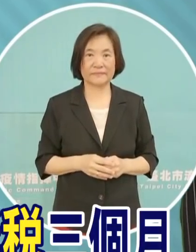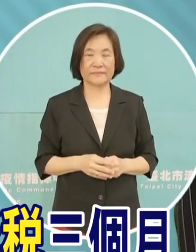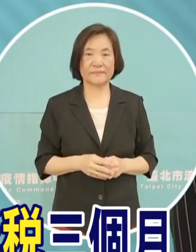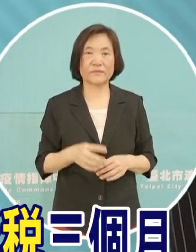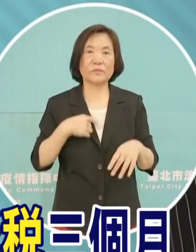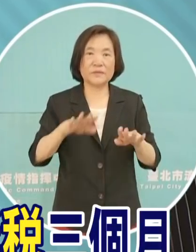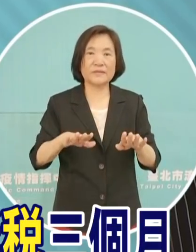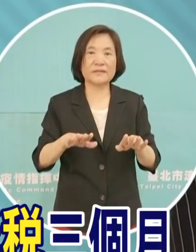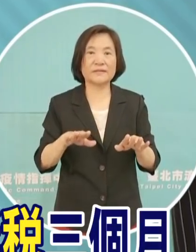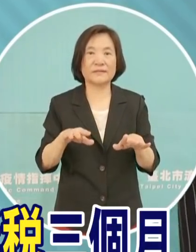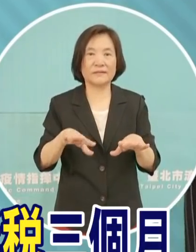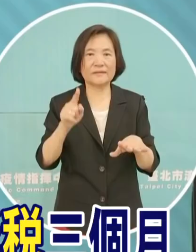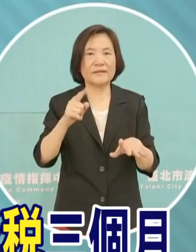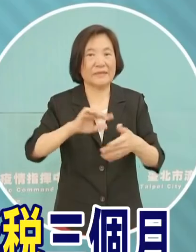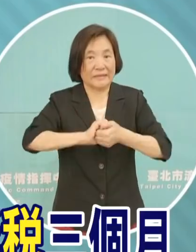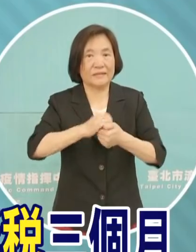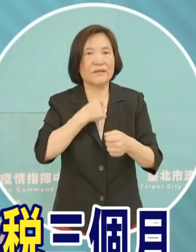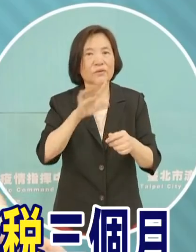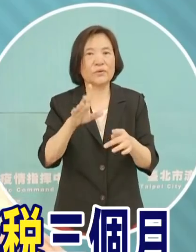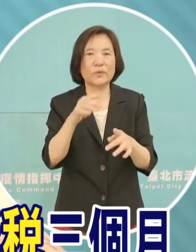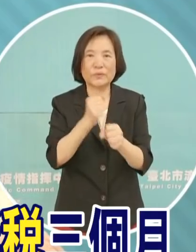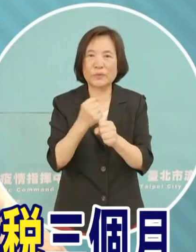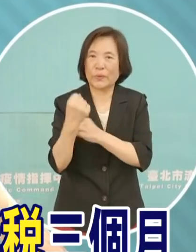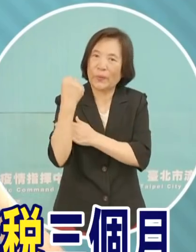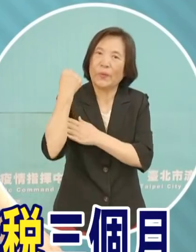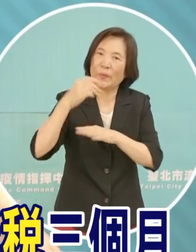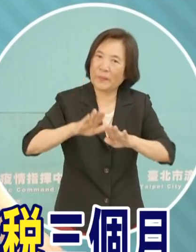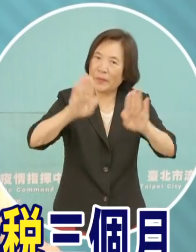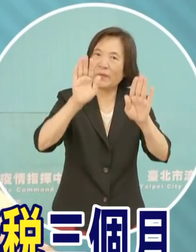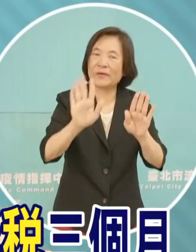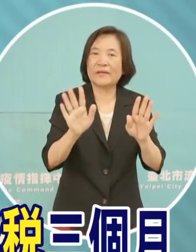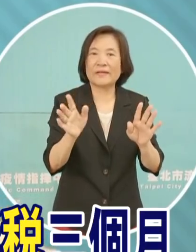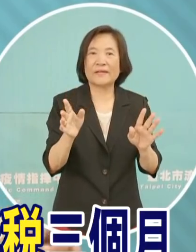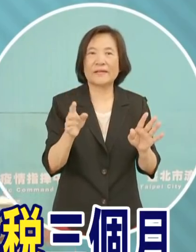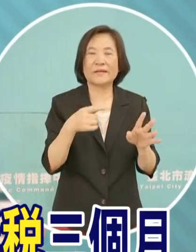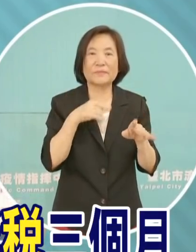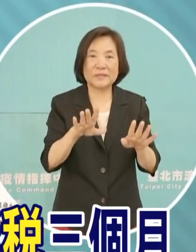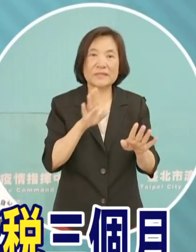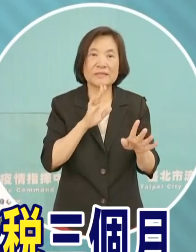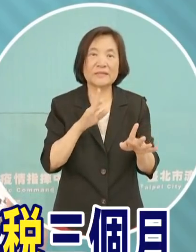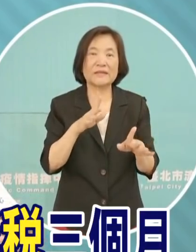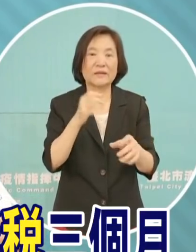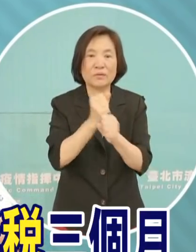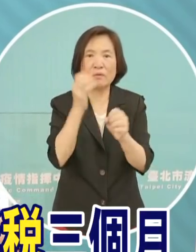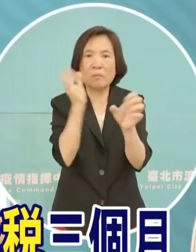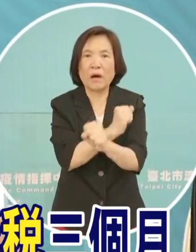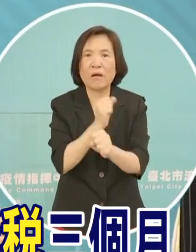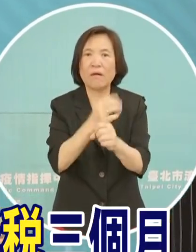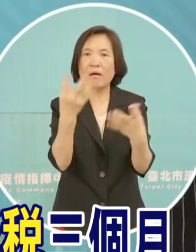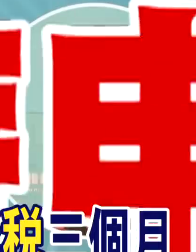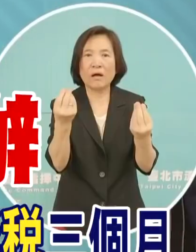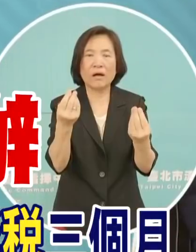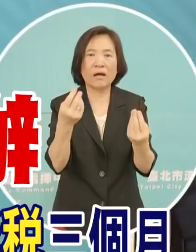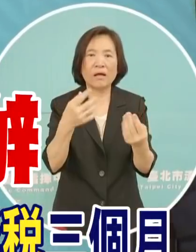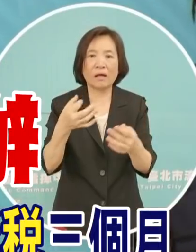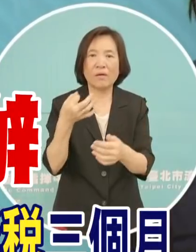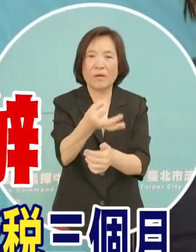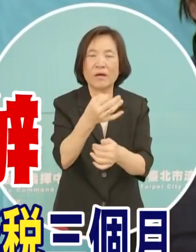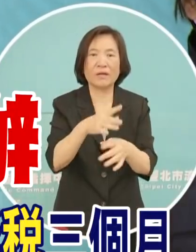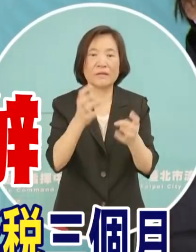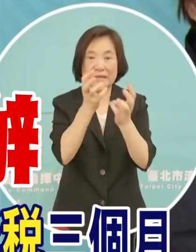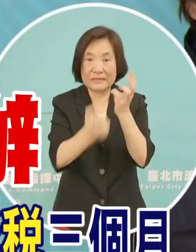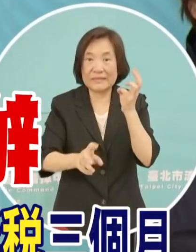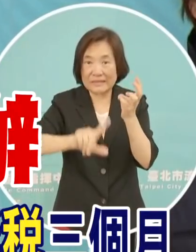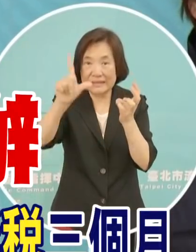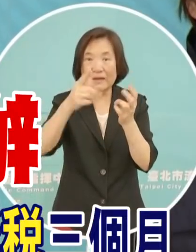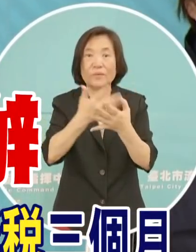总是我们要有做一些进步嘛哈，所以像我们这一次这个失业给付哈，就会做那个线上即时申